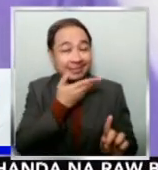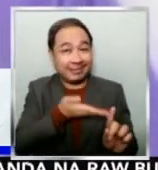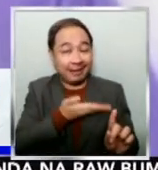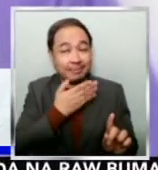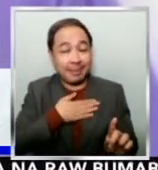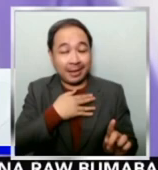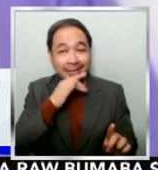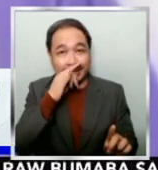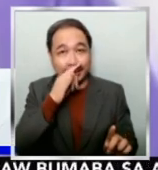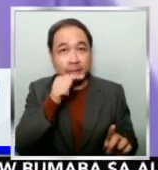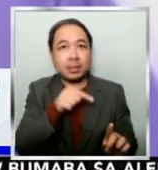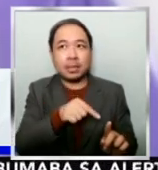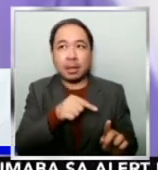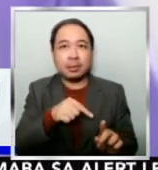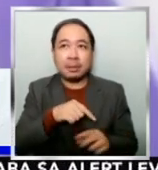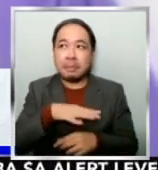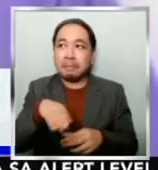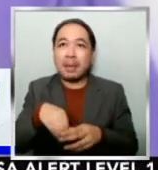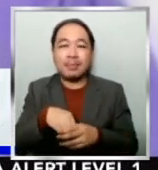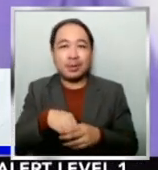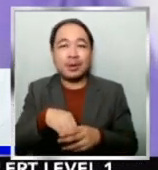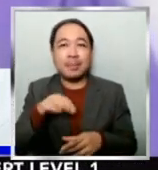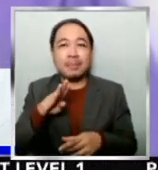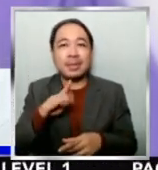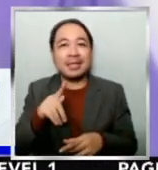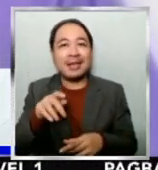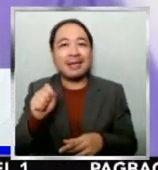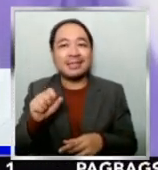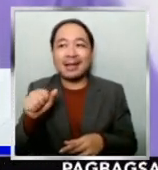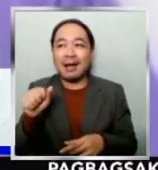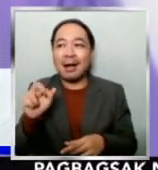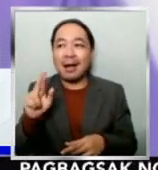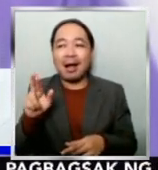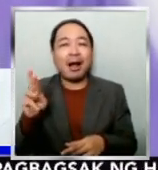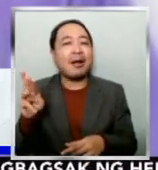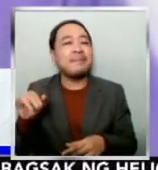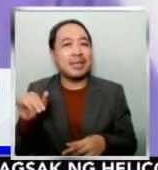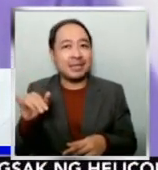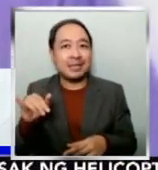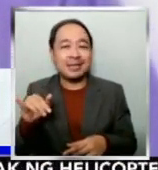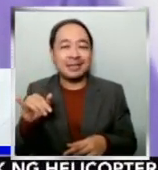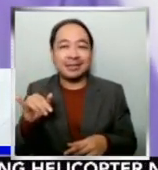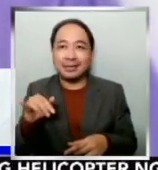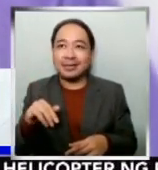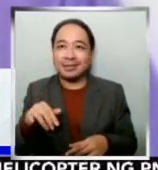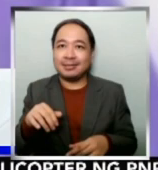member siya ng BTS ARMY. Ah, taray. So,